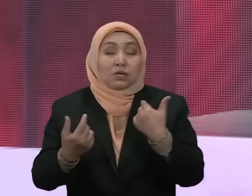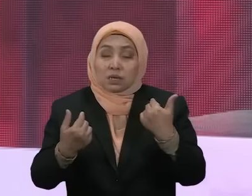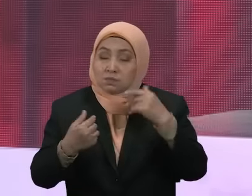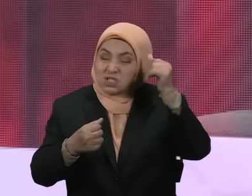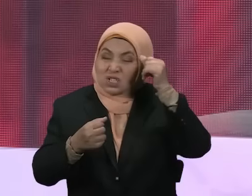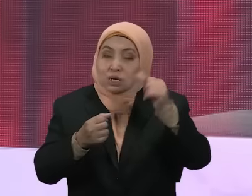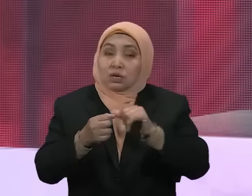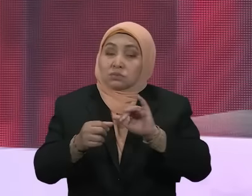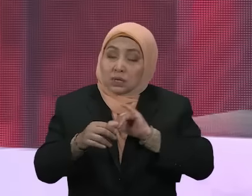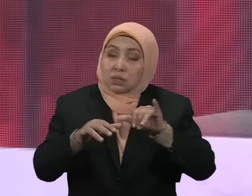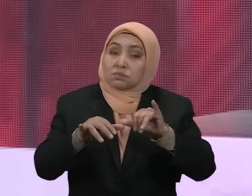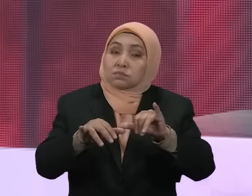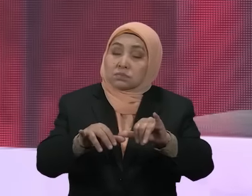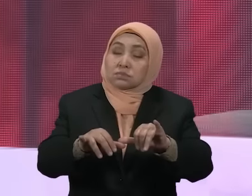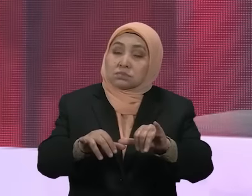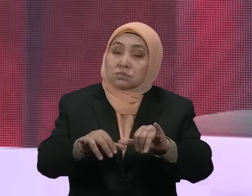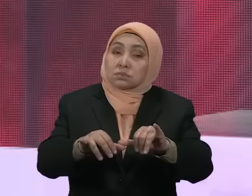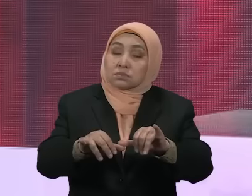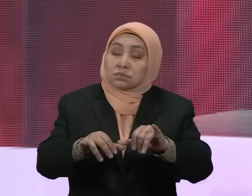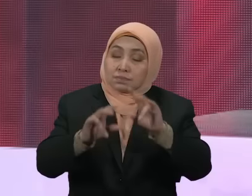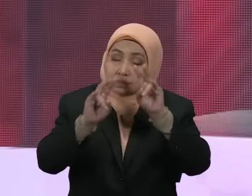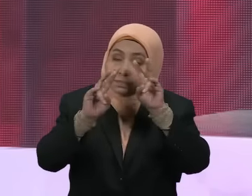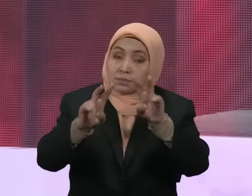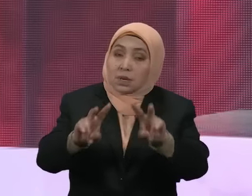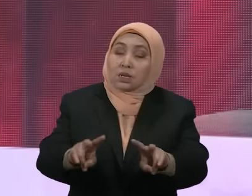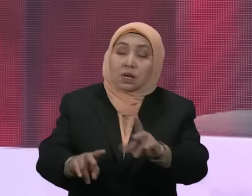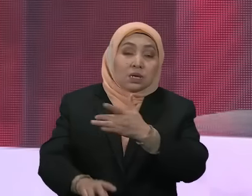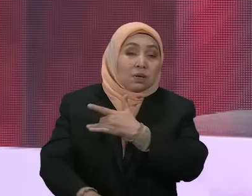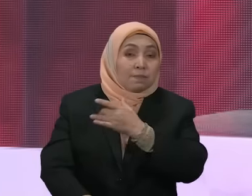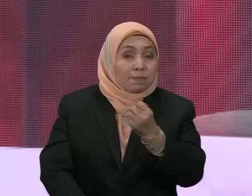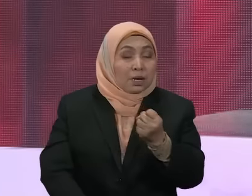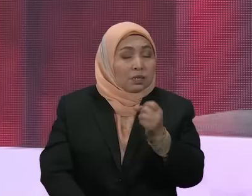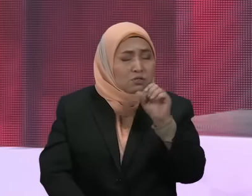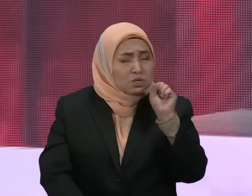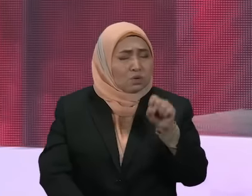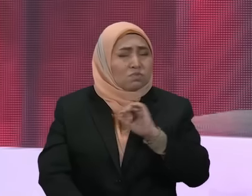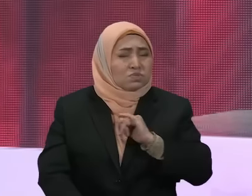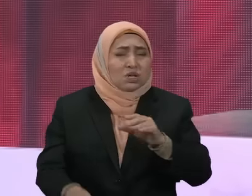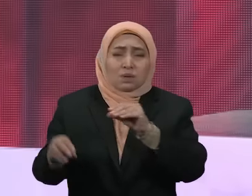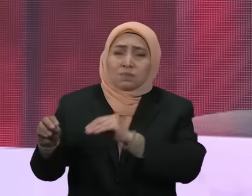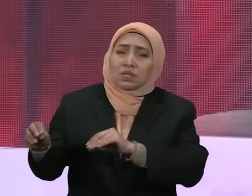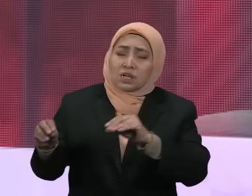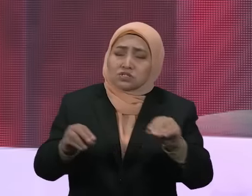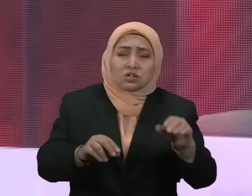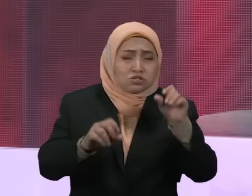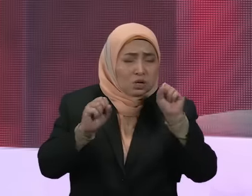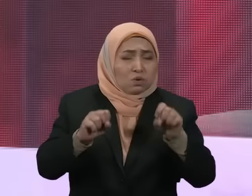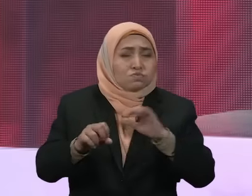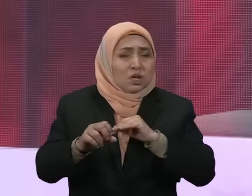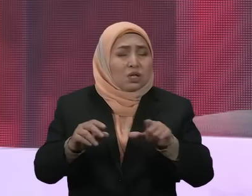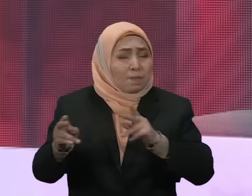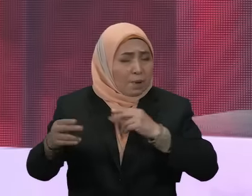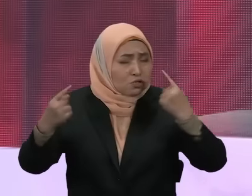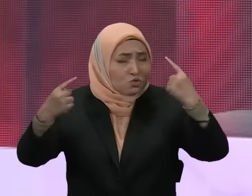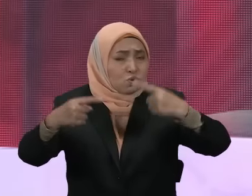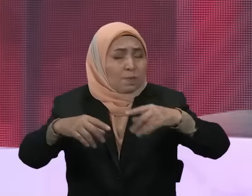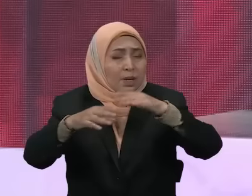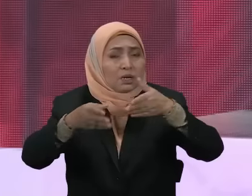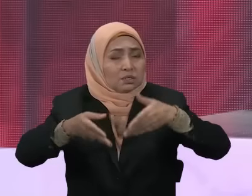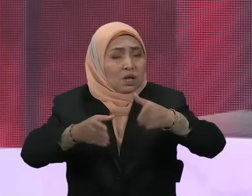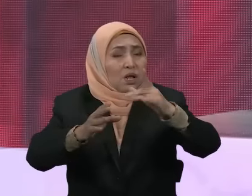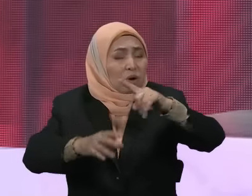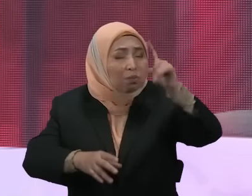adakah saya masih lagi melihat kepada iman dan sanggup saya berhijrah, sanggup saya untuk berjuang pada jalan